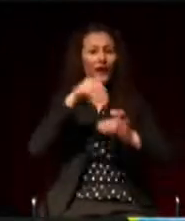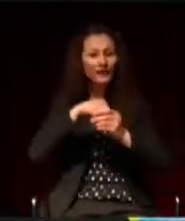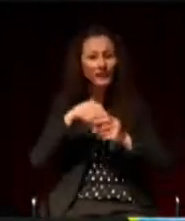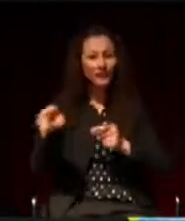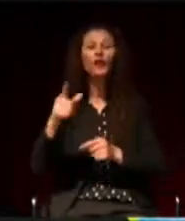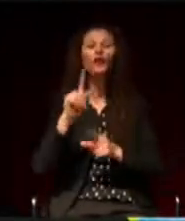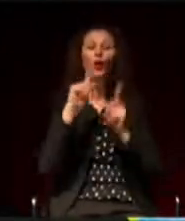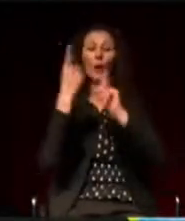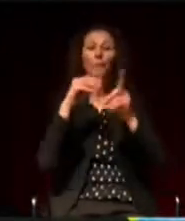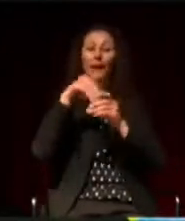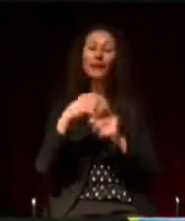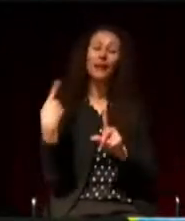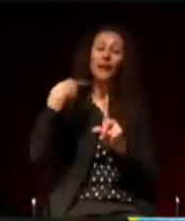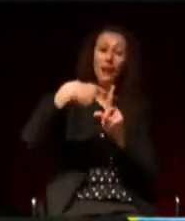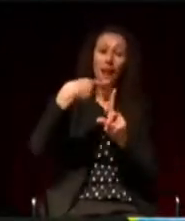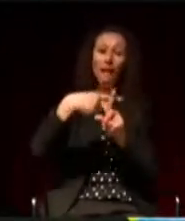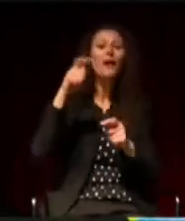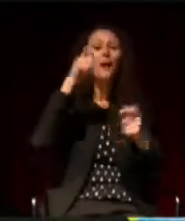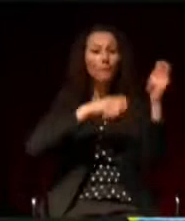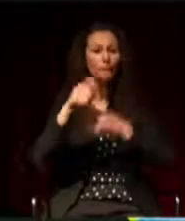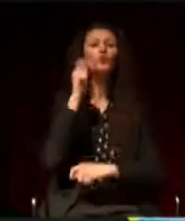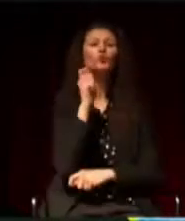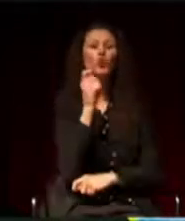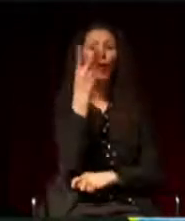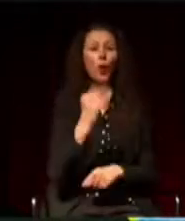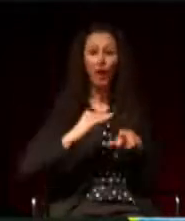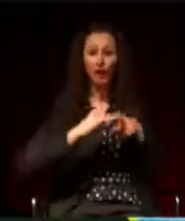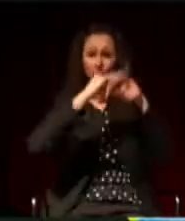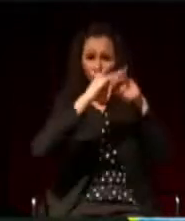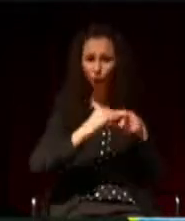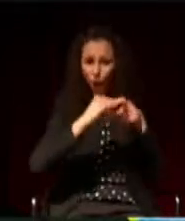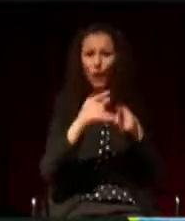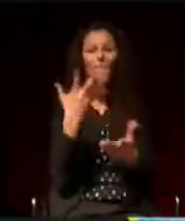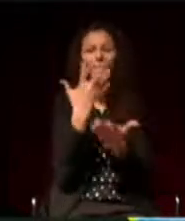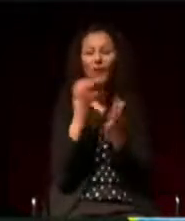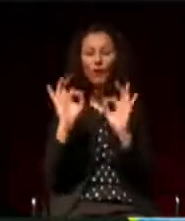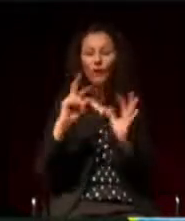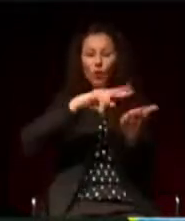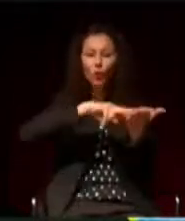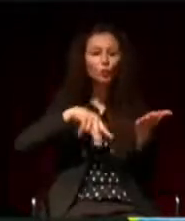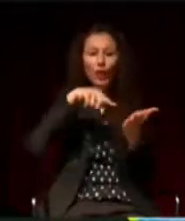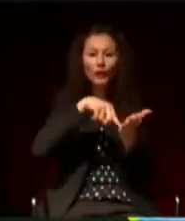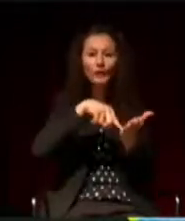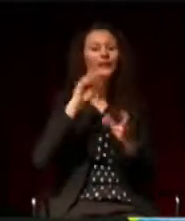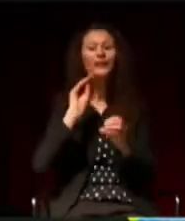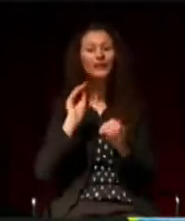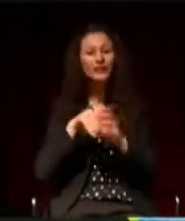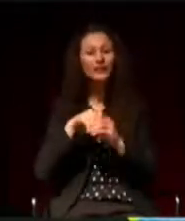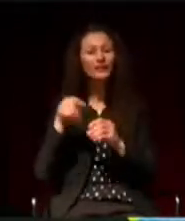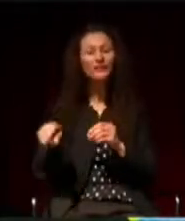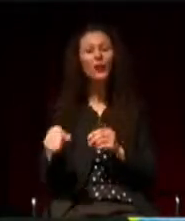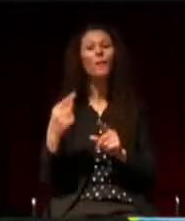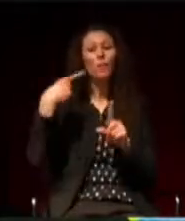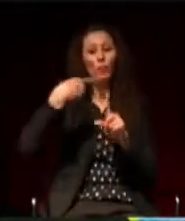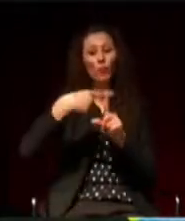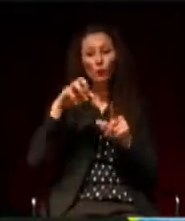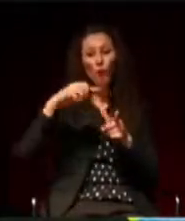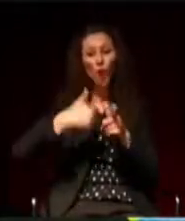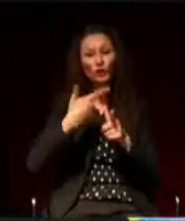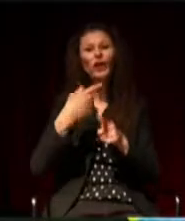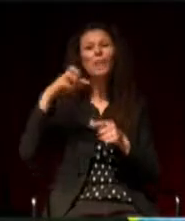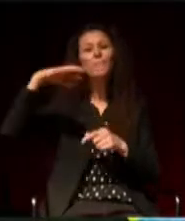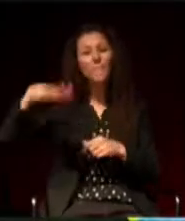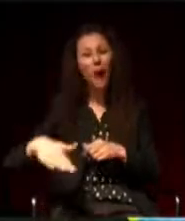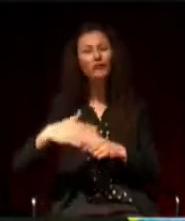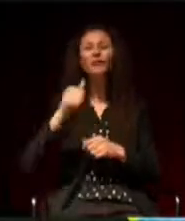imar yönetmeliği gereğince ilave olarak yapılması zorunlu olan asansörler, mevcut ruhsatlı yapının yapı ruhsatı ve ekip projesinde ayrılan otopark, sığınak